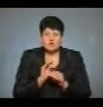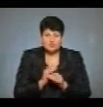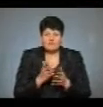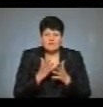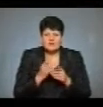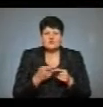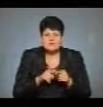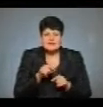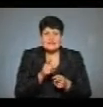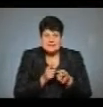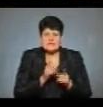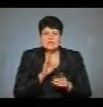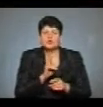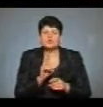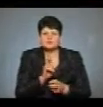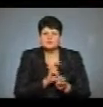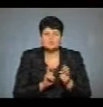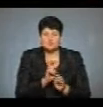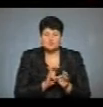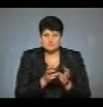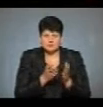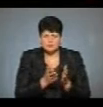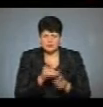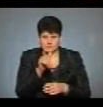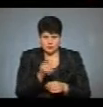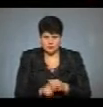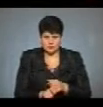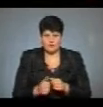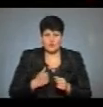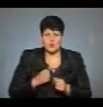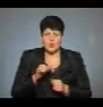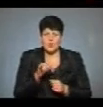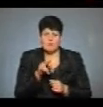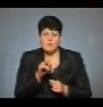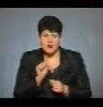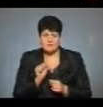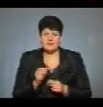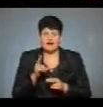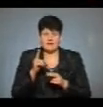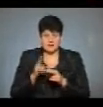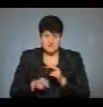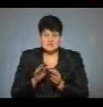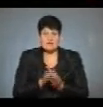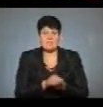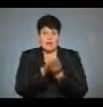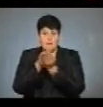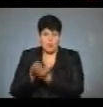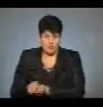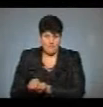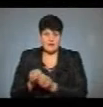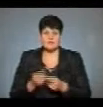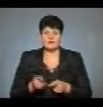встановити, що це дійсно ті розшукувані особи, так, в даному випадку вояки УПА. Ну і насамкінець, власне, перепоховання,